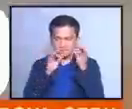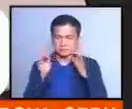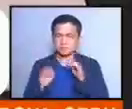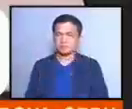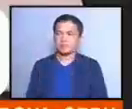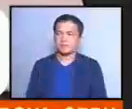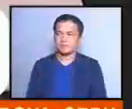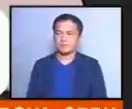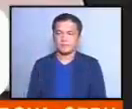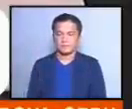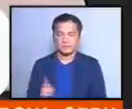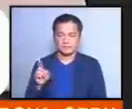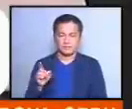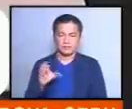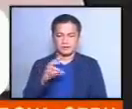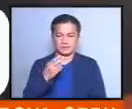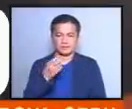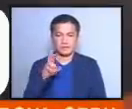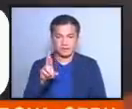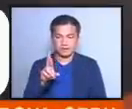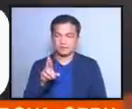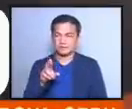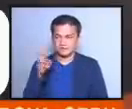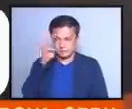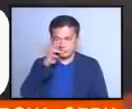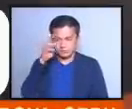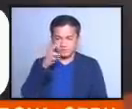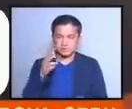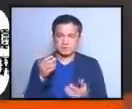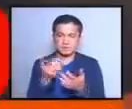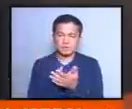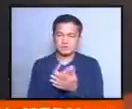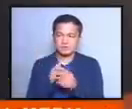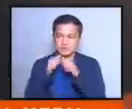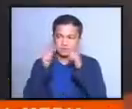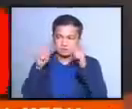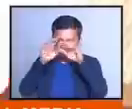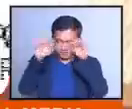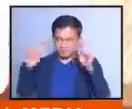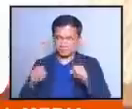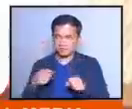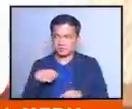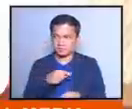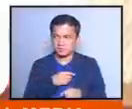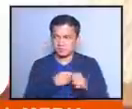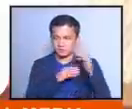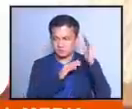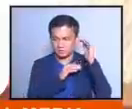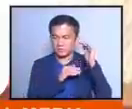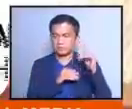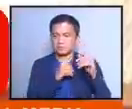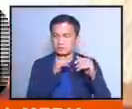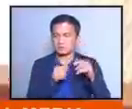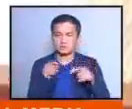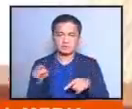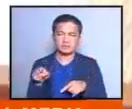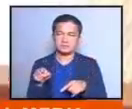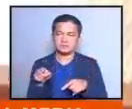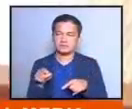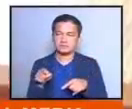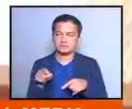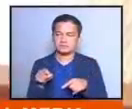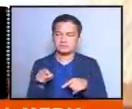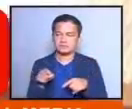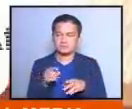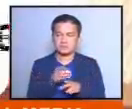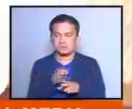droga. Kaya ang Commission on Human Rights na bahala sa bagong pahayag ng Pangulo. We are hopeful na hindi ito